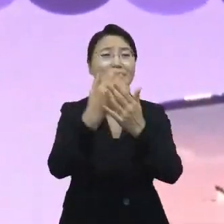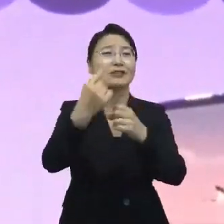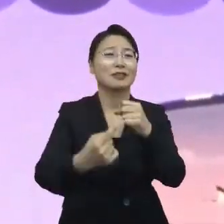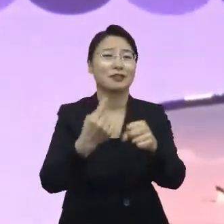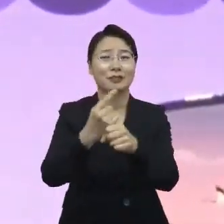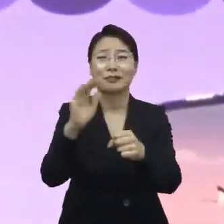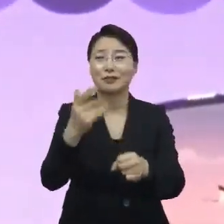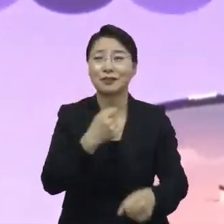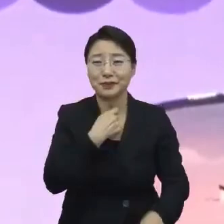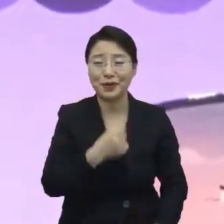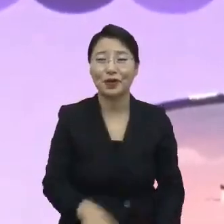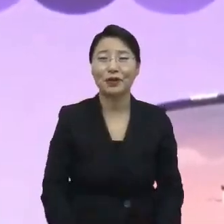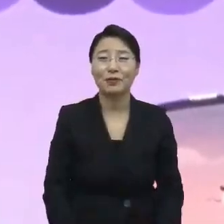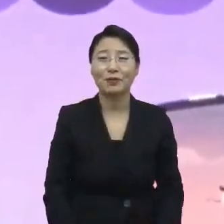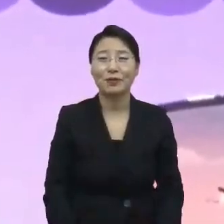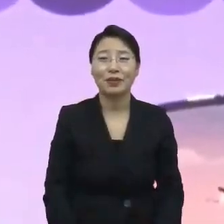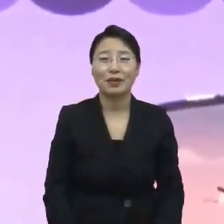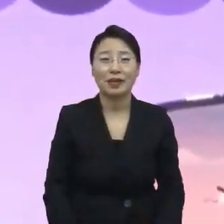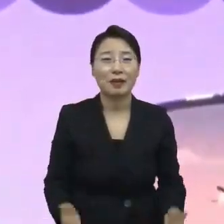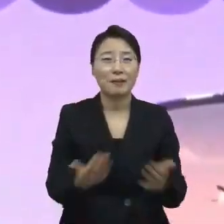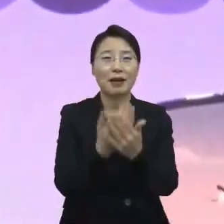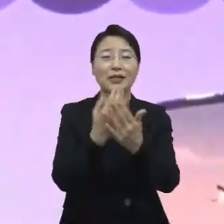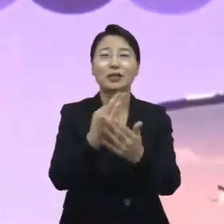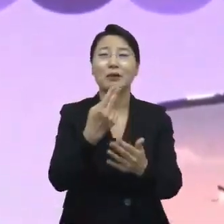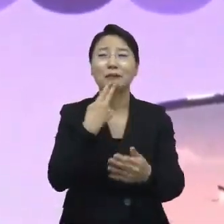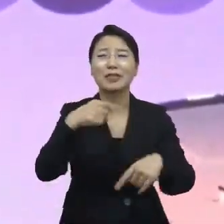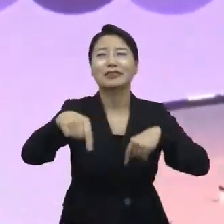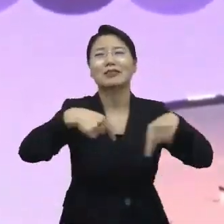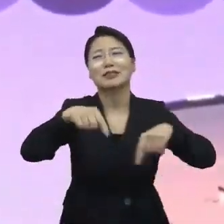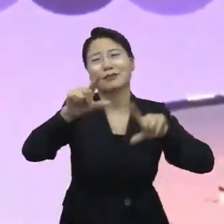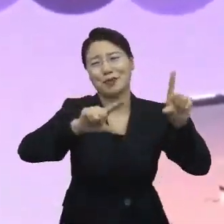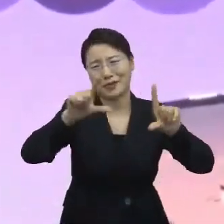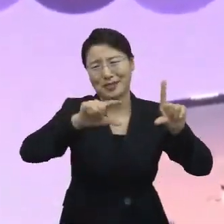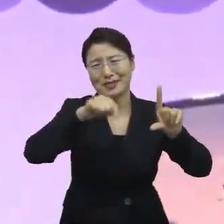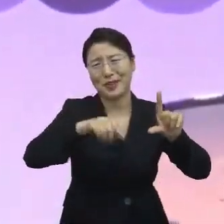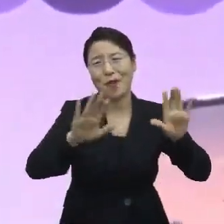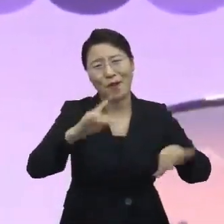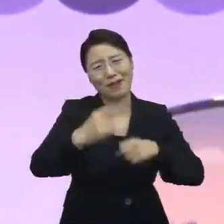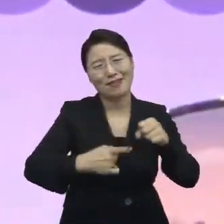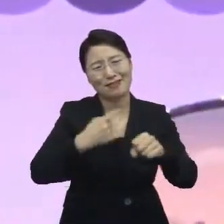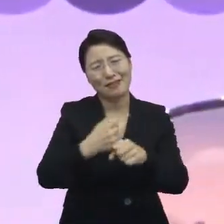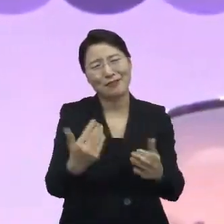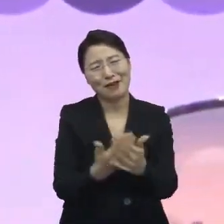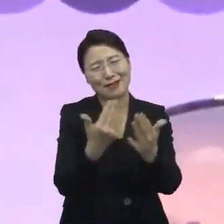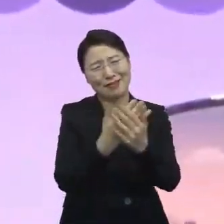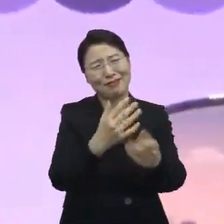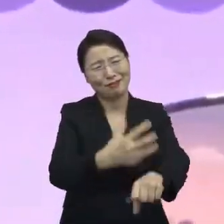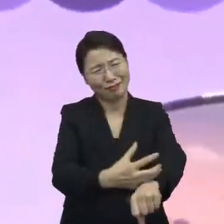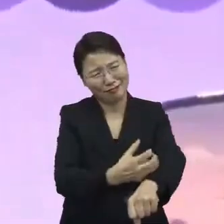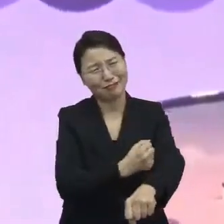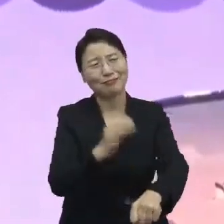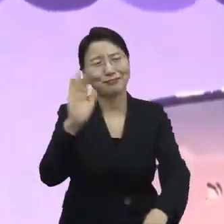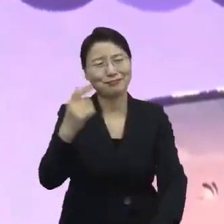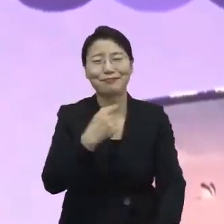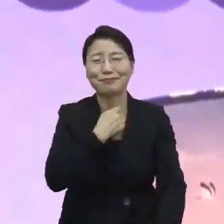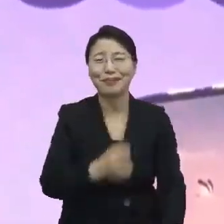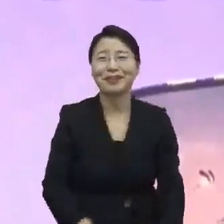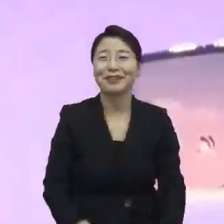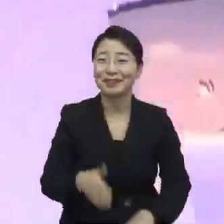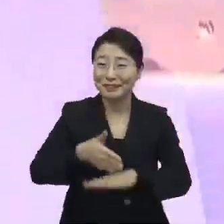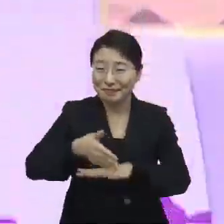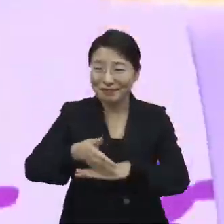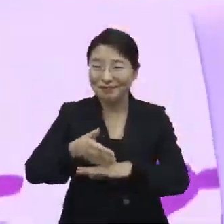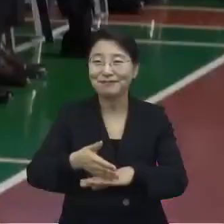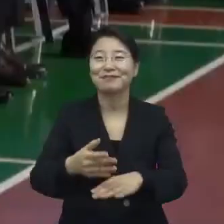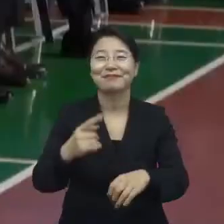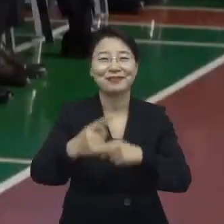되고 유일하게 발전 안 하는 우리 정치도 제발 좀 올해는 좀 변하고 발전했으면 좋겠습니다. 감사합니다.